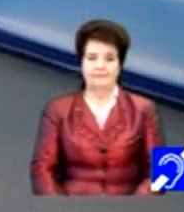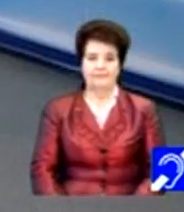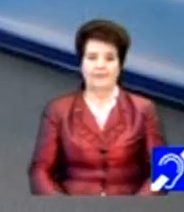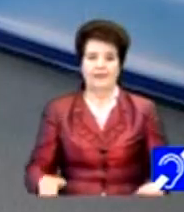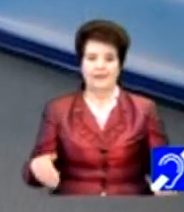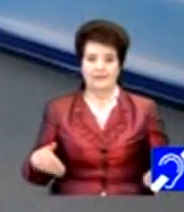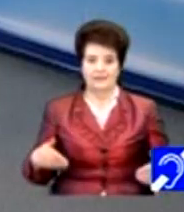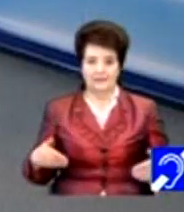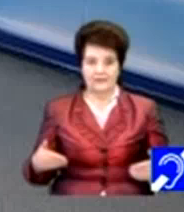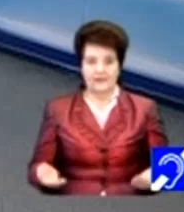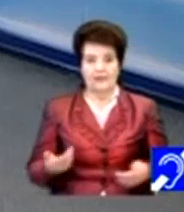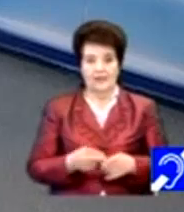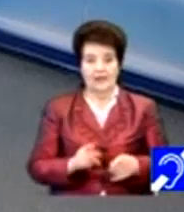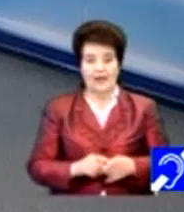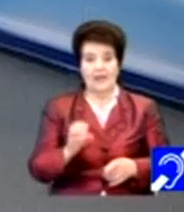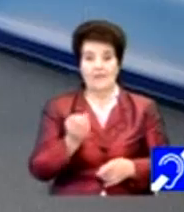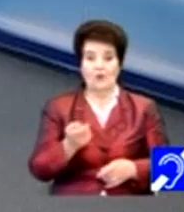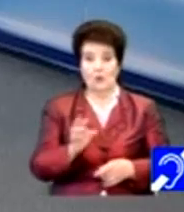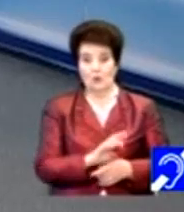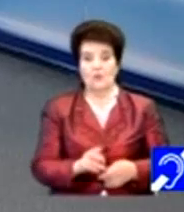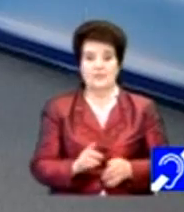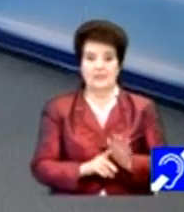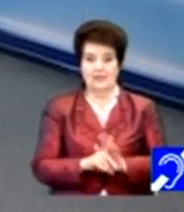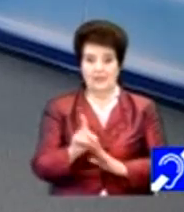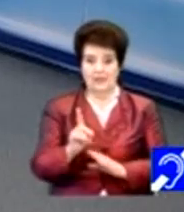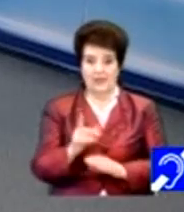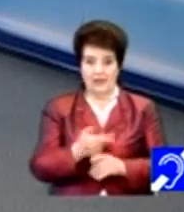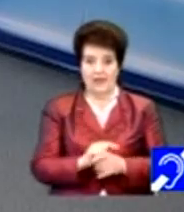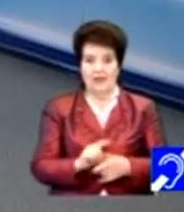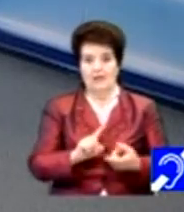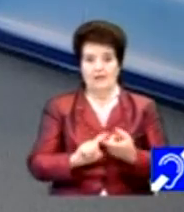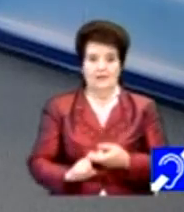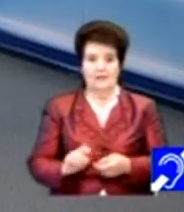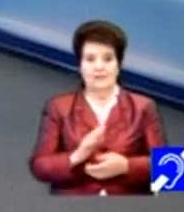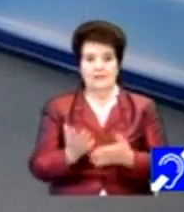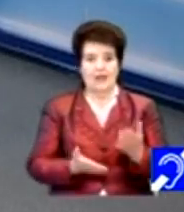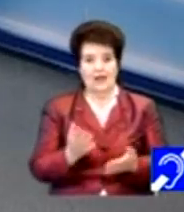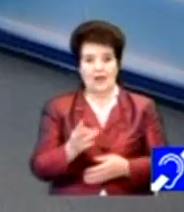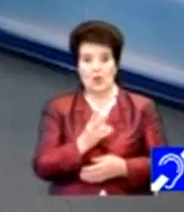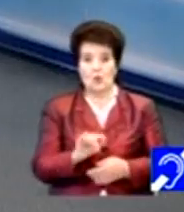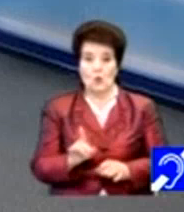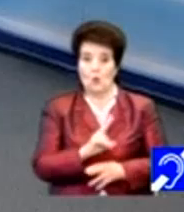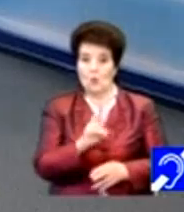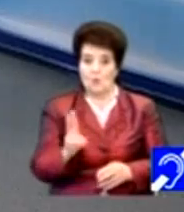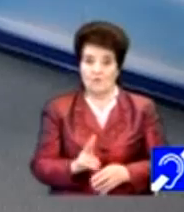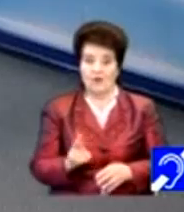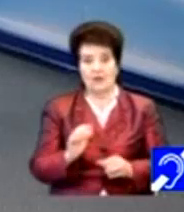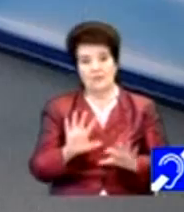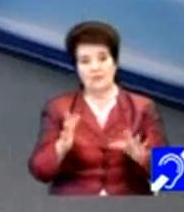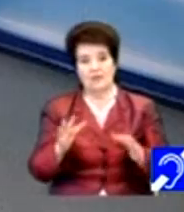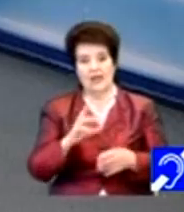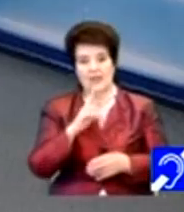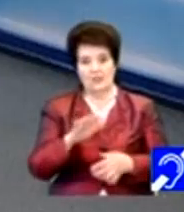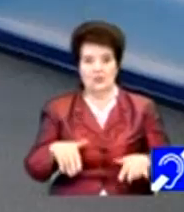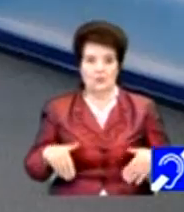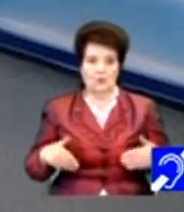Când ești unicul stat în care evoluția coronavirusului merge anapoda, e cazul să te întrebi dacă nu cumva faci ceva greșit.